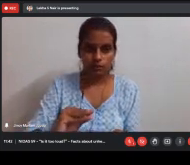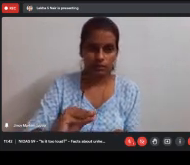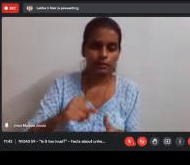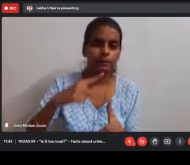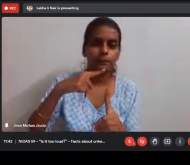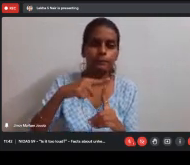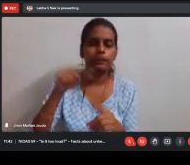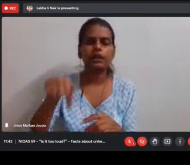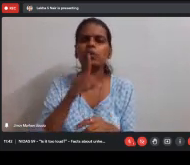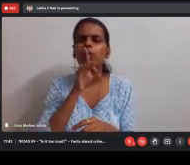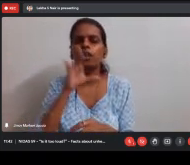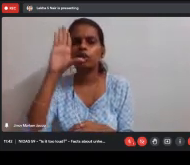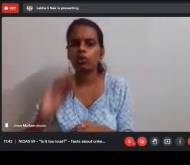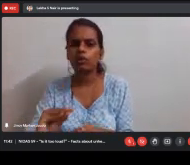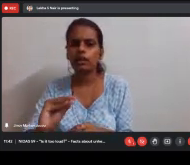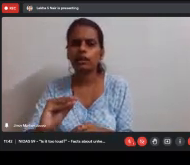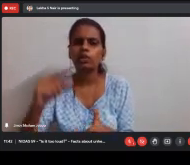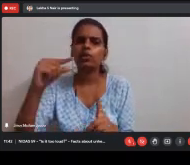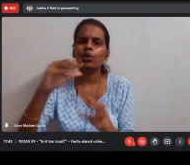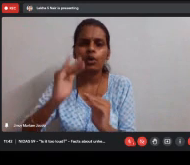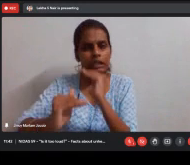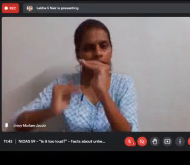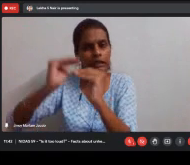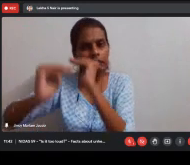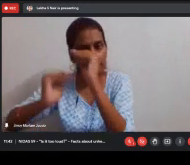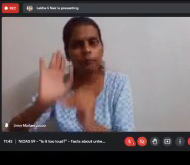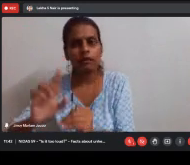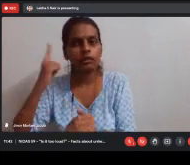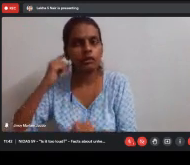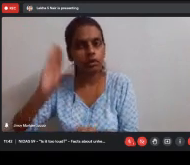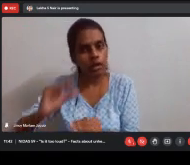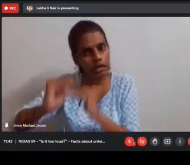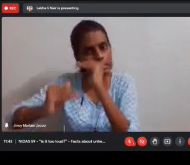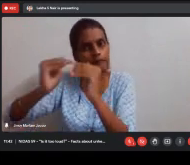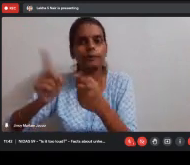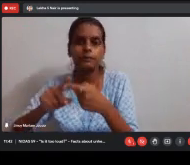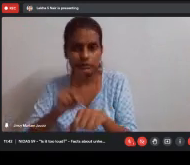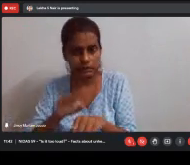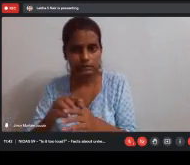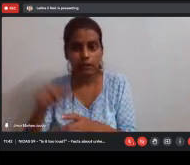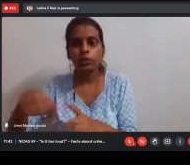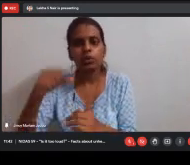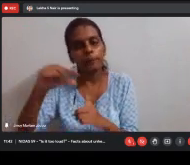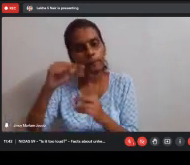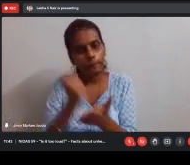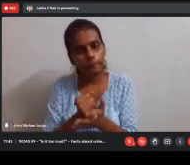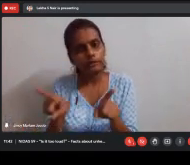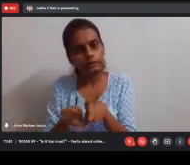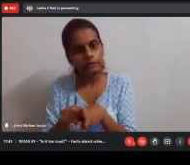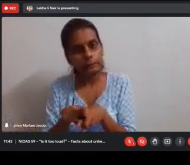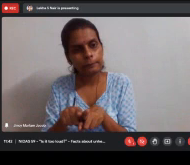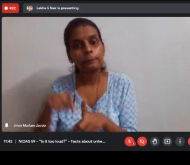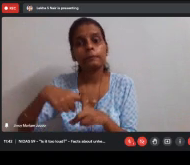ഇനി NIHL 4 P's എന്തൊക്കെയാണ്? NIHL എന്ന് പറയുമ്പോഴത്തേക്ക് നമുക്ക് 4 P's ആണ് പറയുന്നത്.